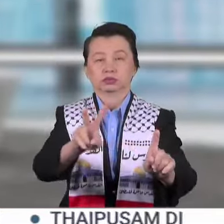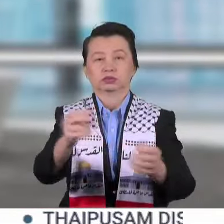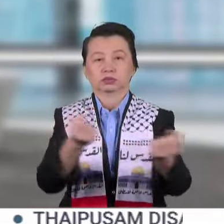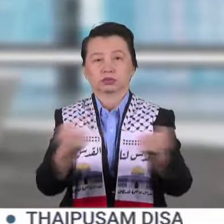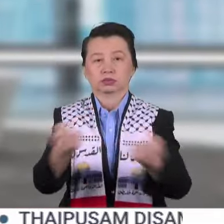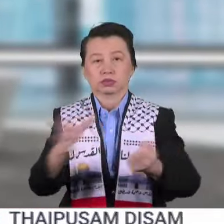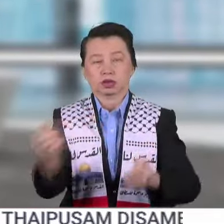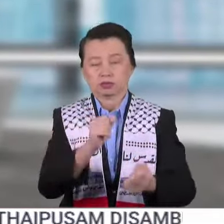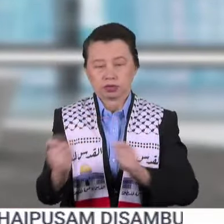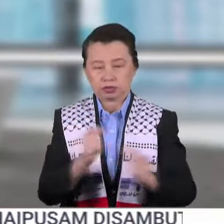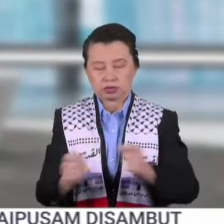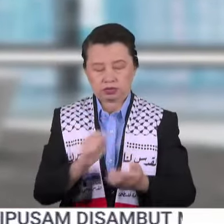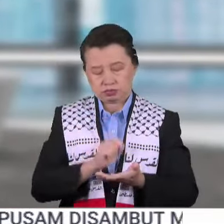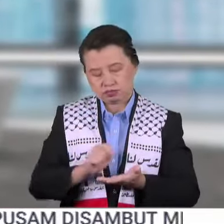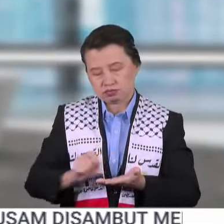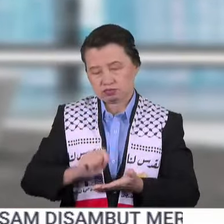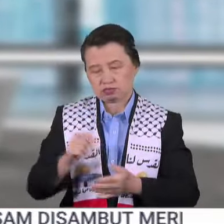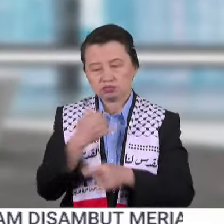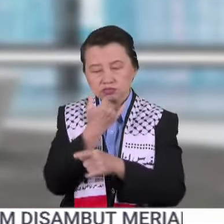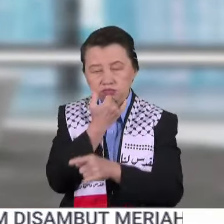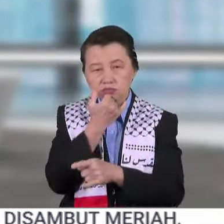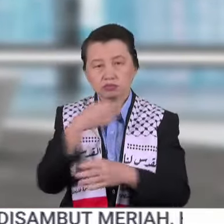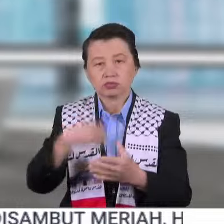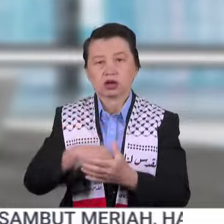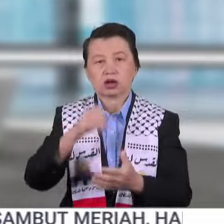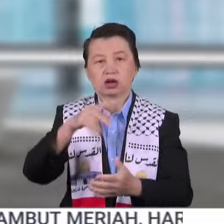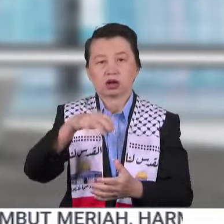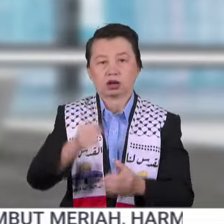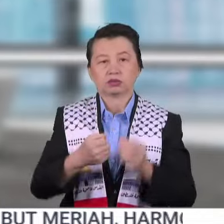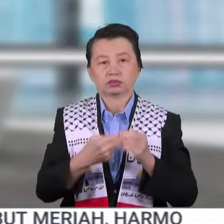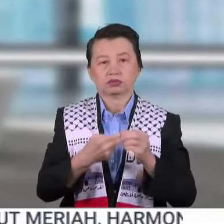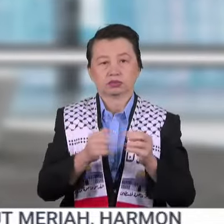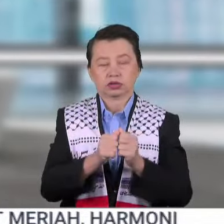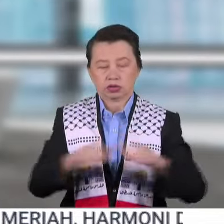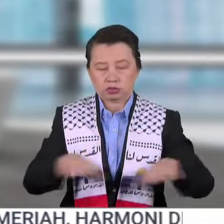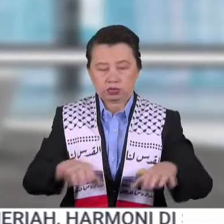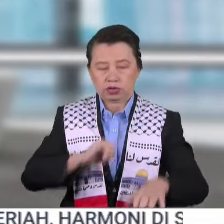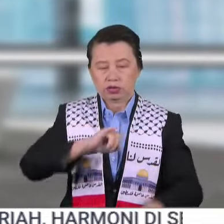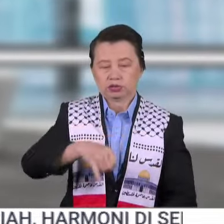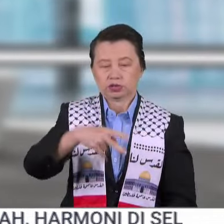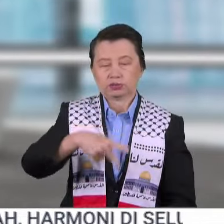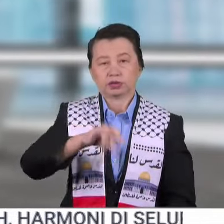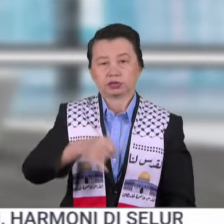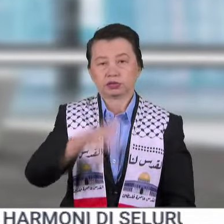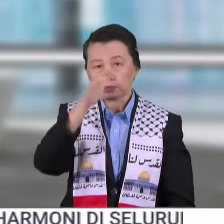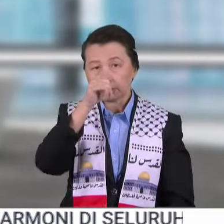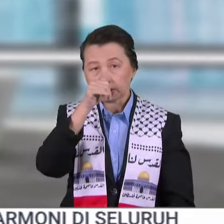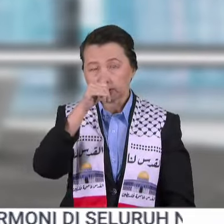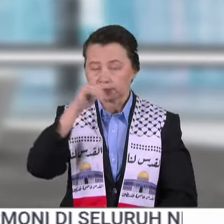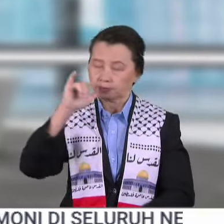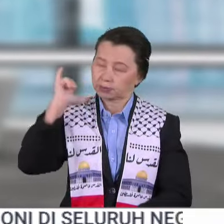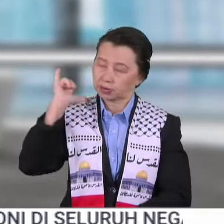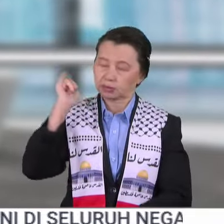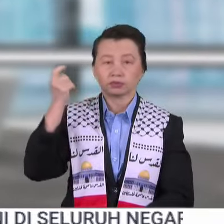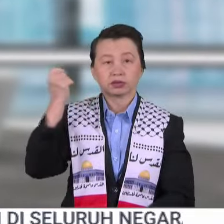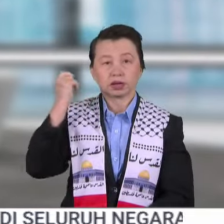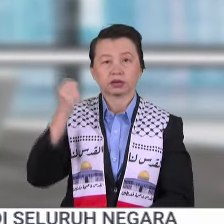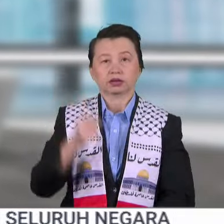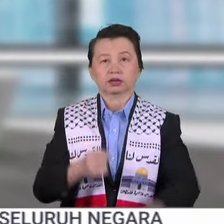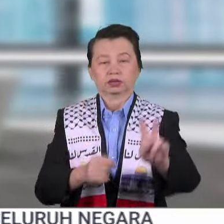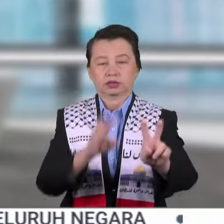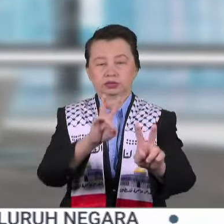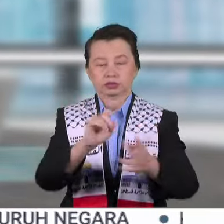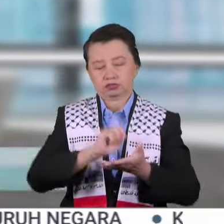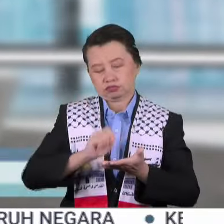132 kenderaan diambil tindakan atas pelbagai kesalahan dalam Ops Bersepadu yang dilaksana JPJ Melaka malam tadi. Sebanyak